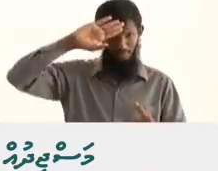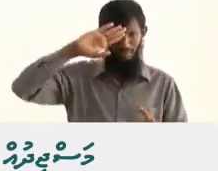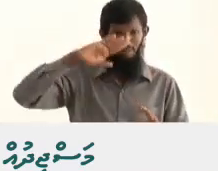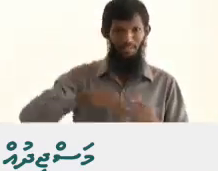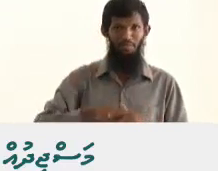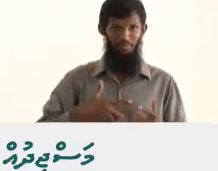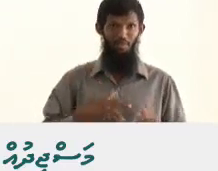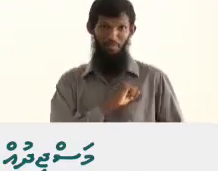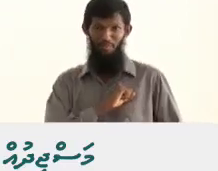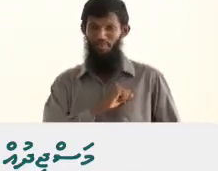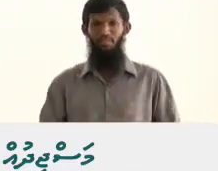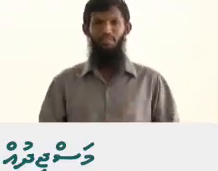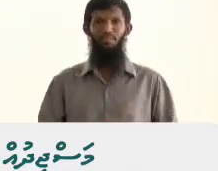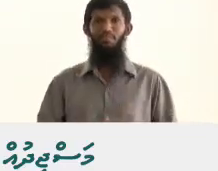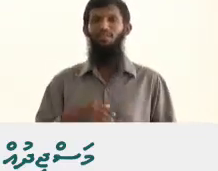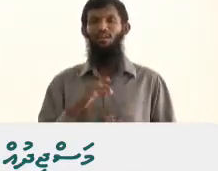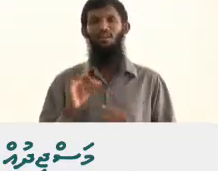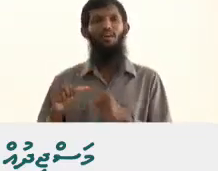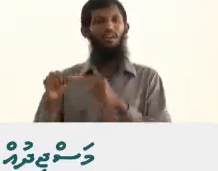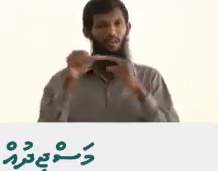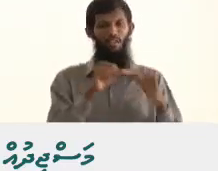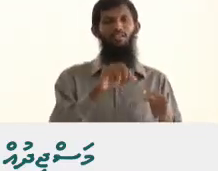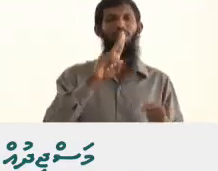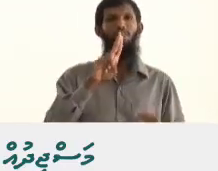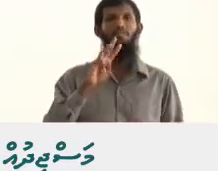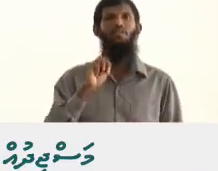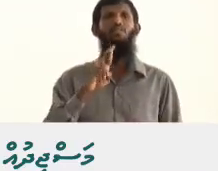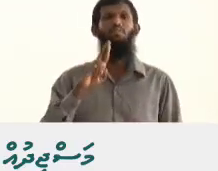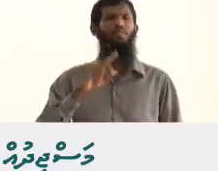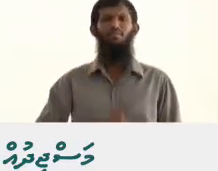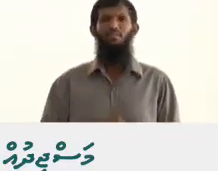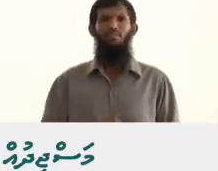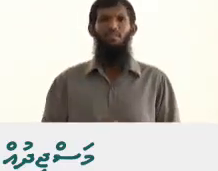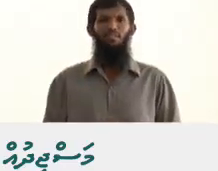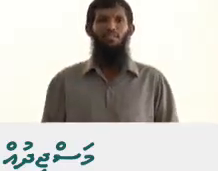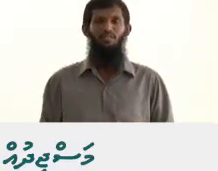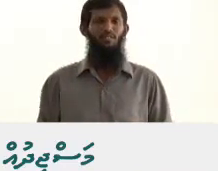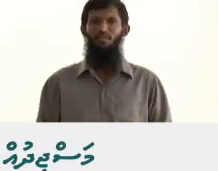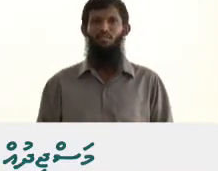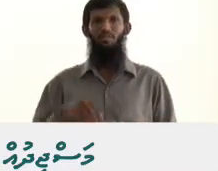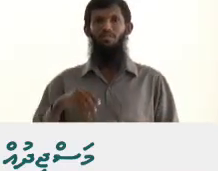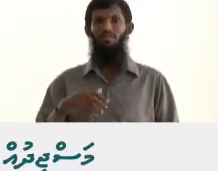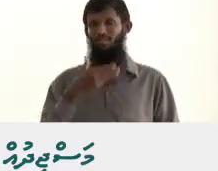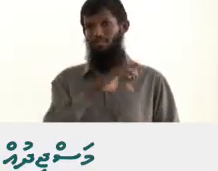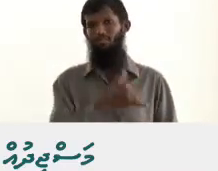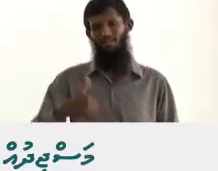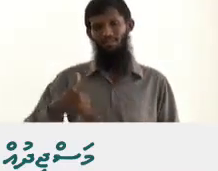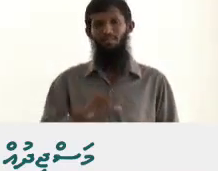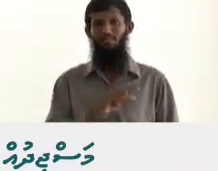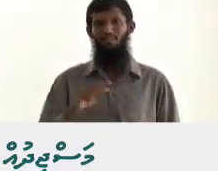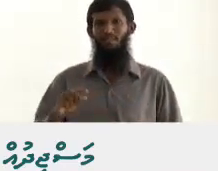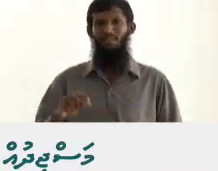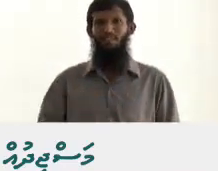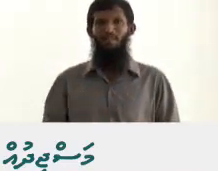ge niyafulattoye umar gufanu vidalvi nafirru min qadarillahi